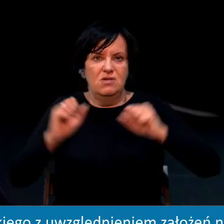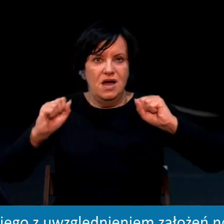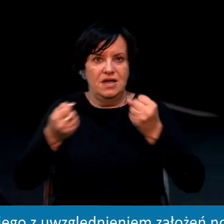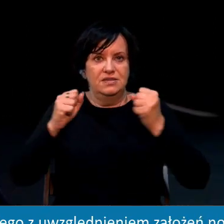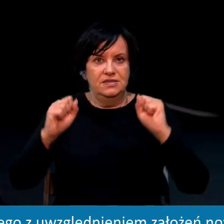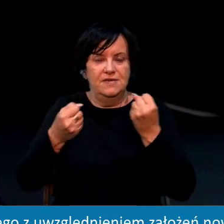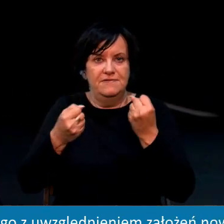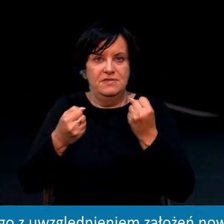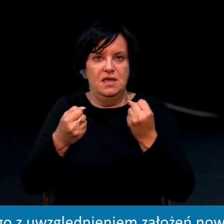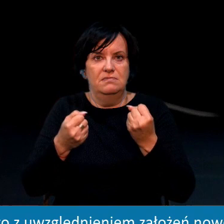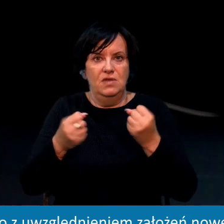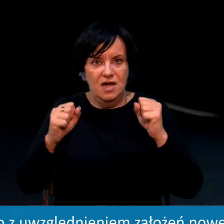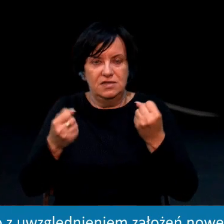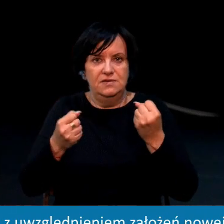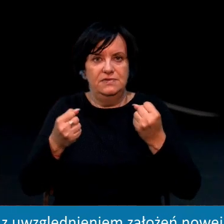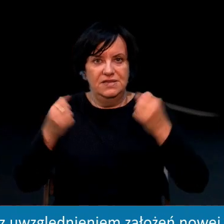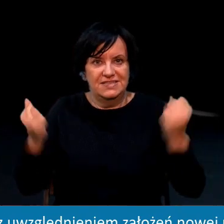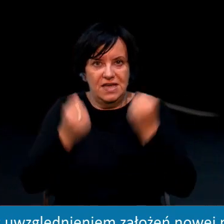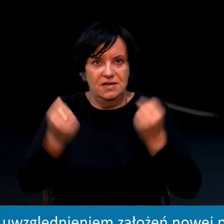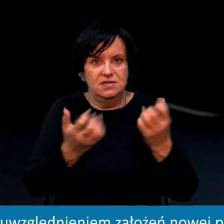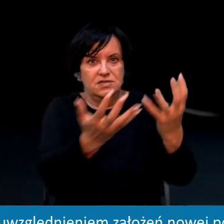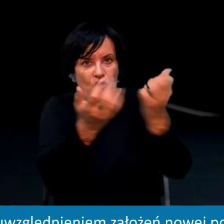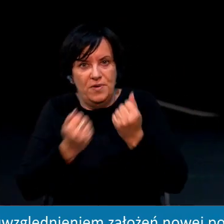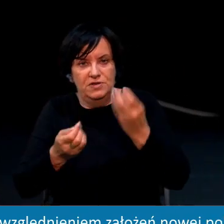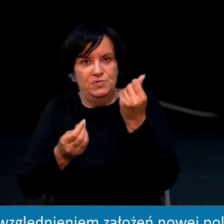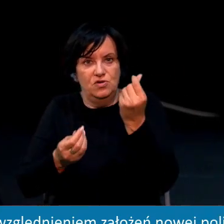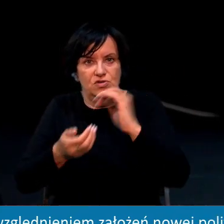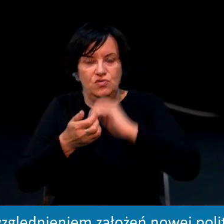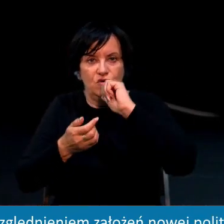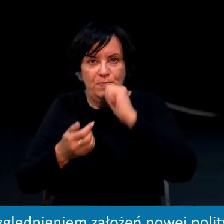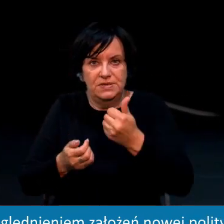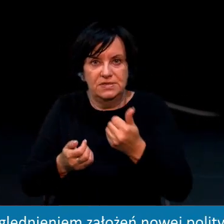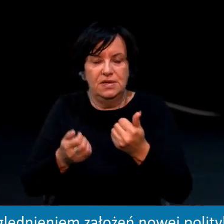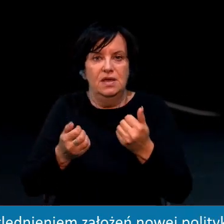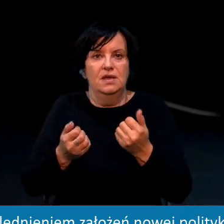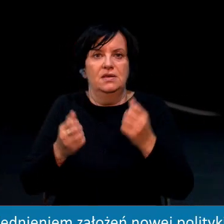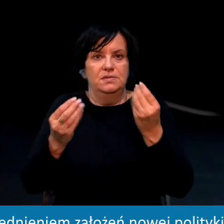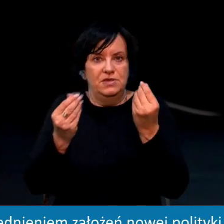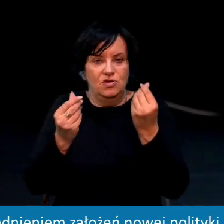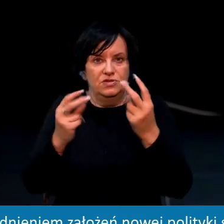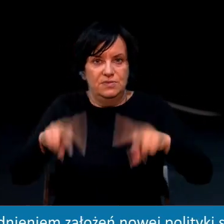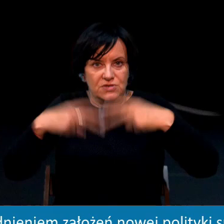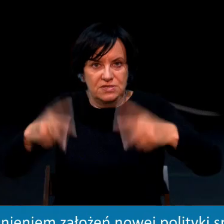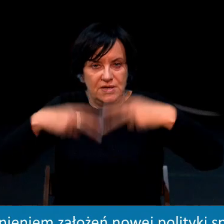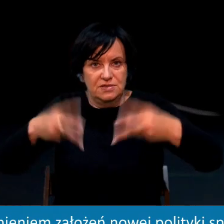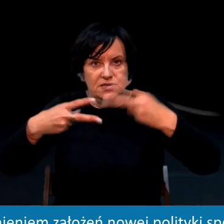aktywnym beneficjentem pozyskującym środki europejskie, które staramy się przeznaczać na to,